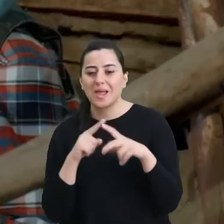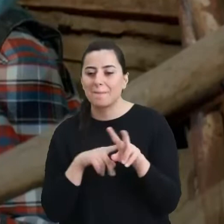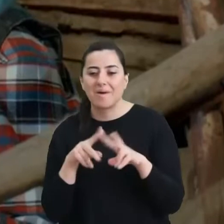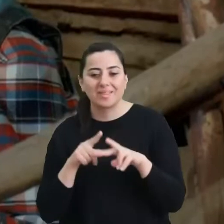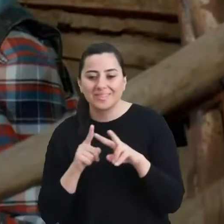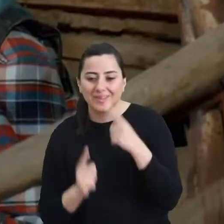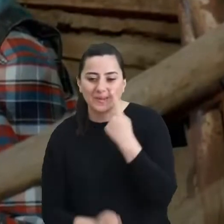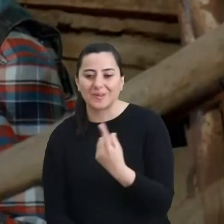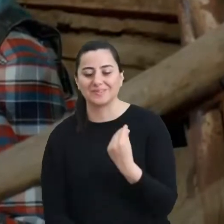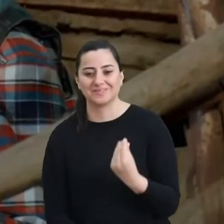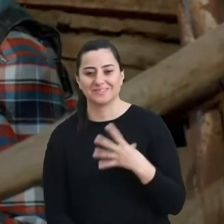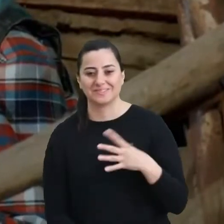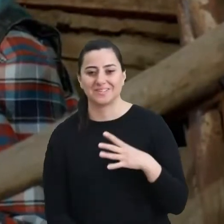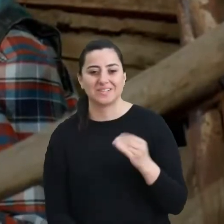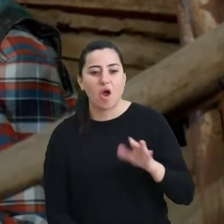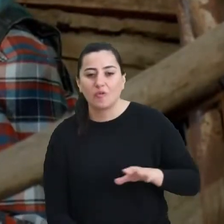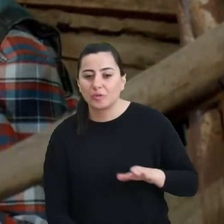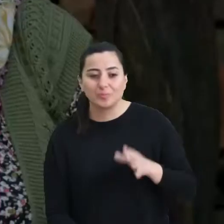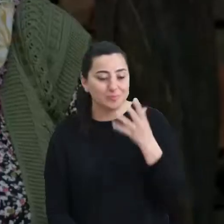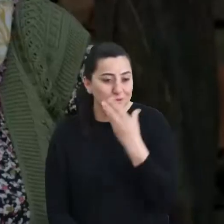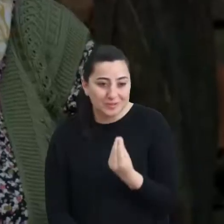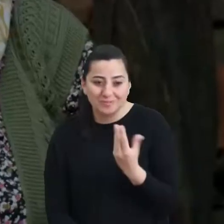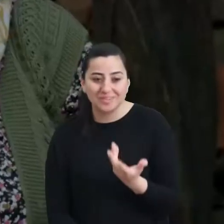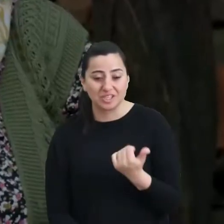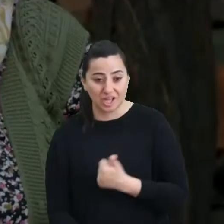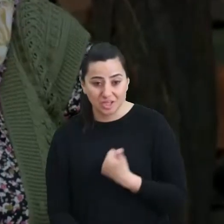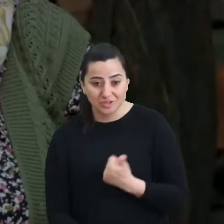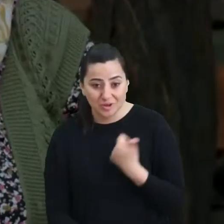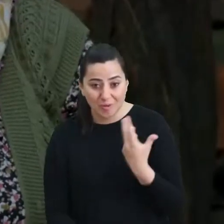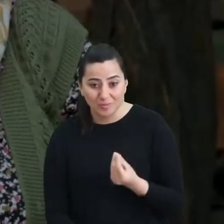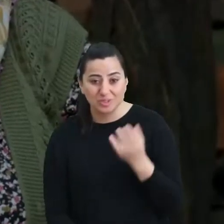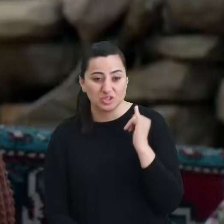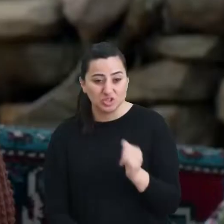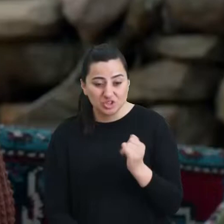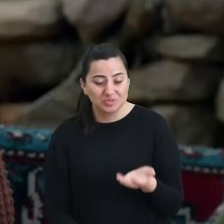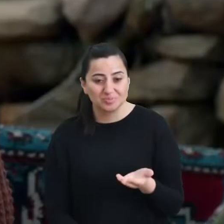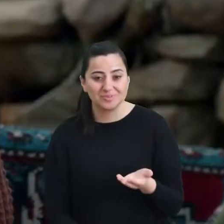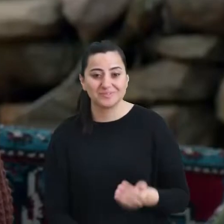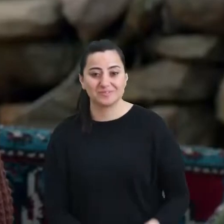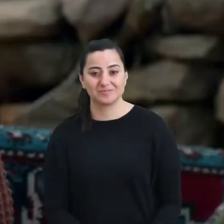görsem. Yavrum nasıl oldu ki acep? Yakışıklı mı, çikin mi?